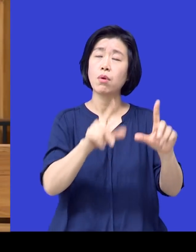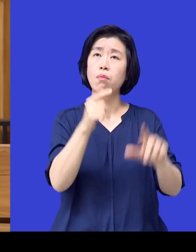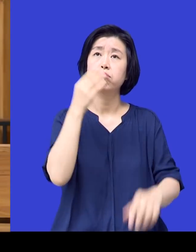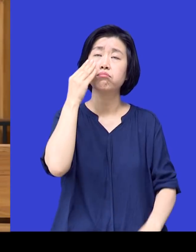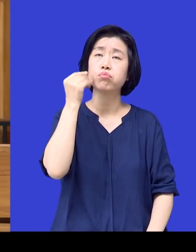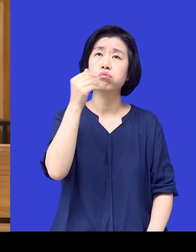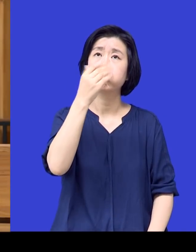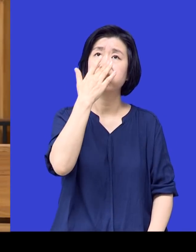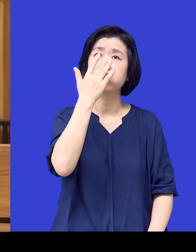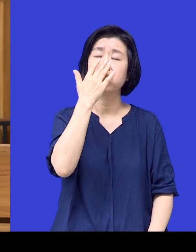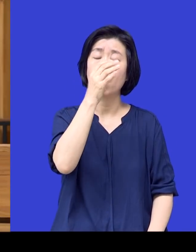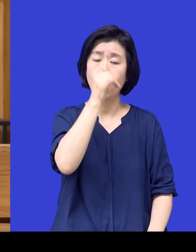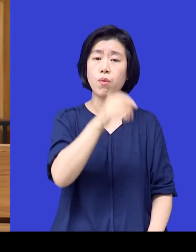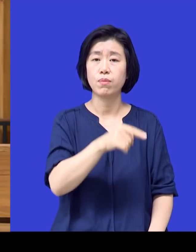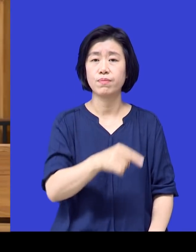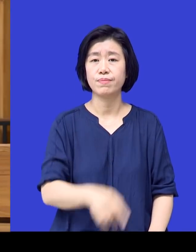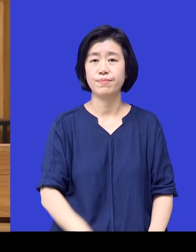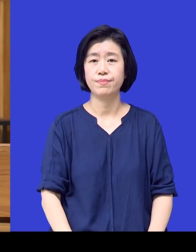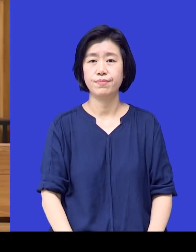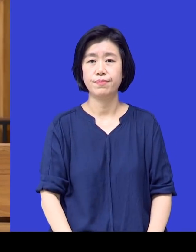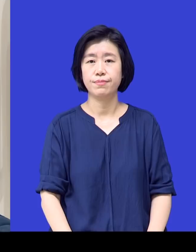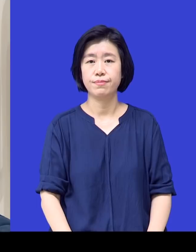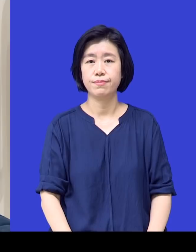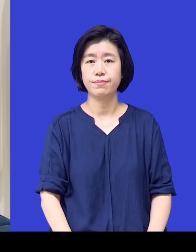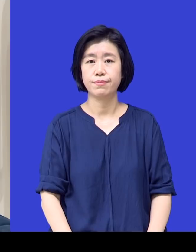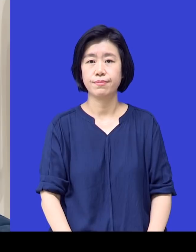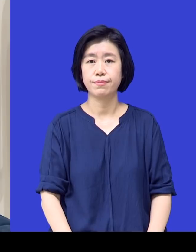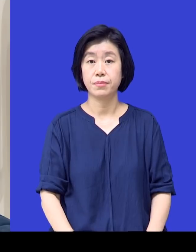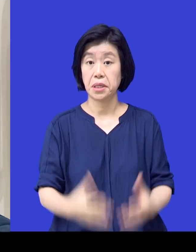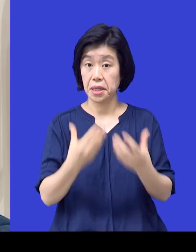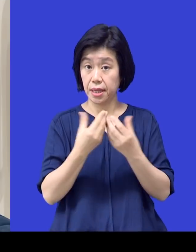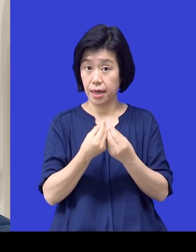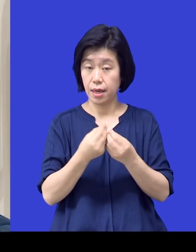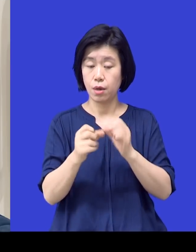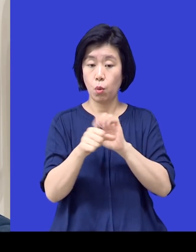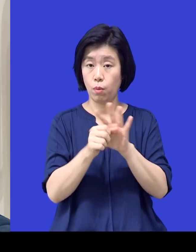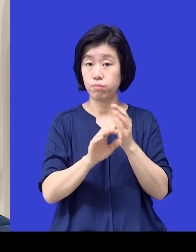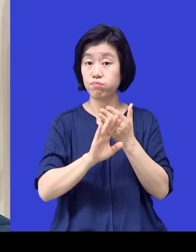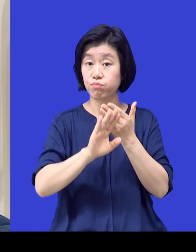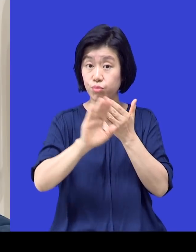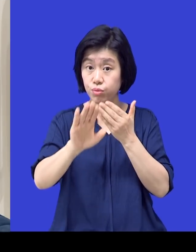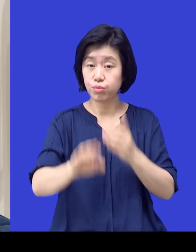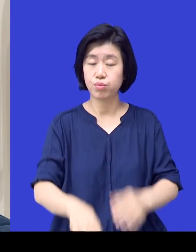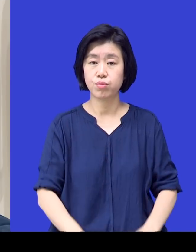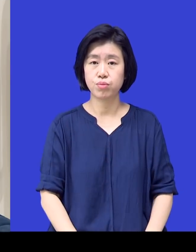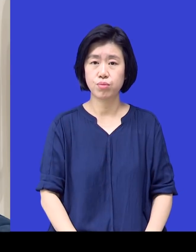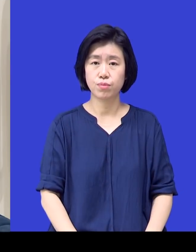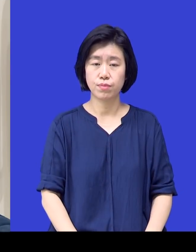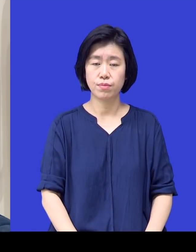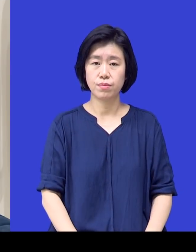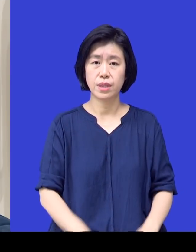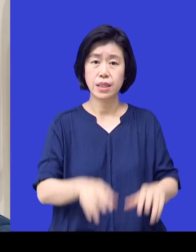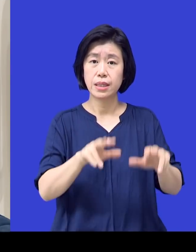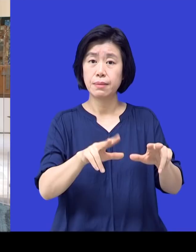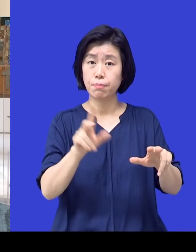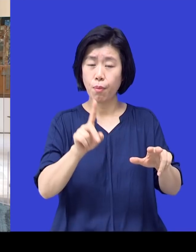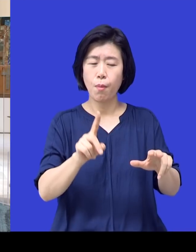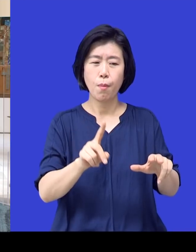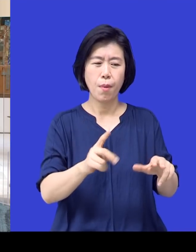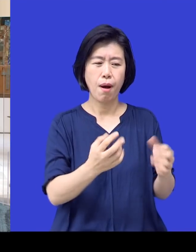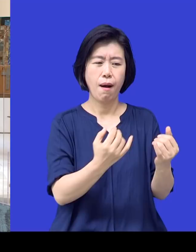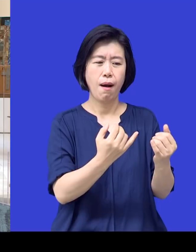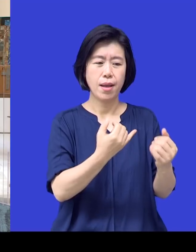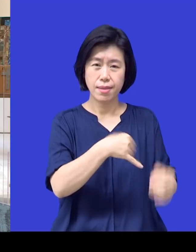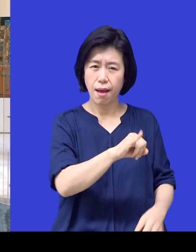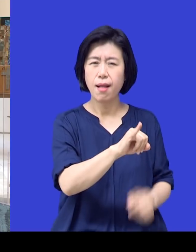아, 그러니까 예를 들어서 코로나 후에 갑자기 경제적으로 돈이 필요하니까 애들을 파출부로 판다든지